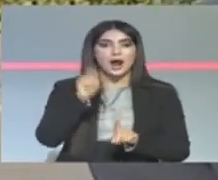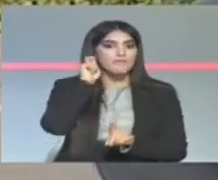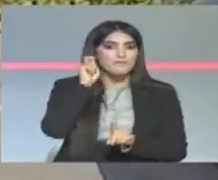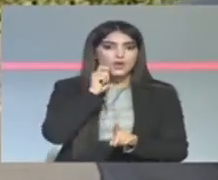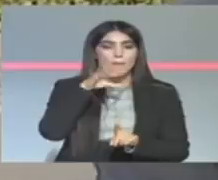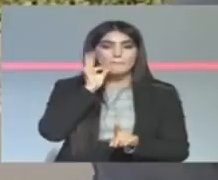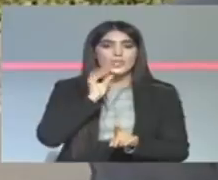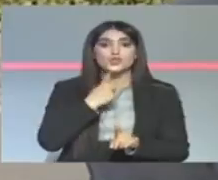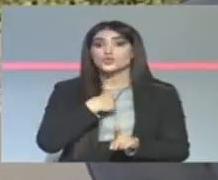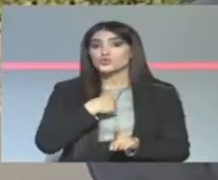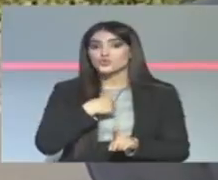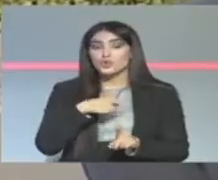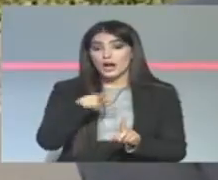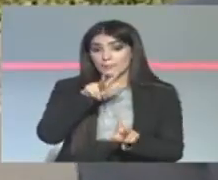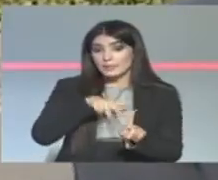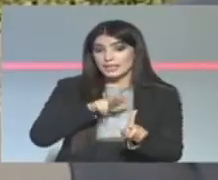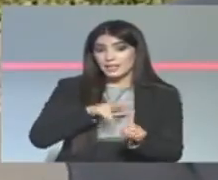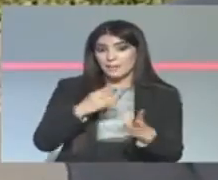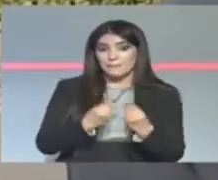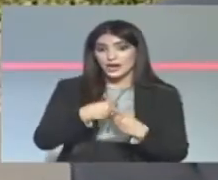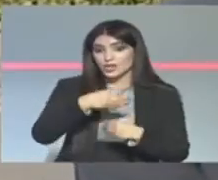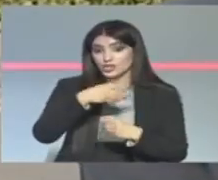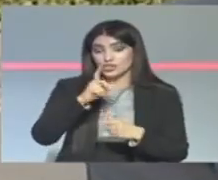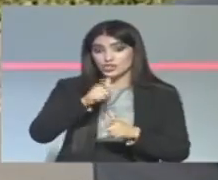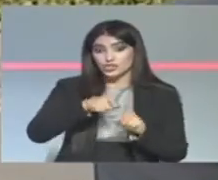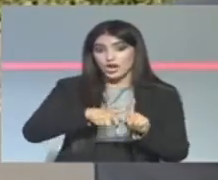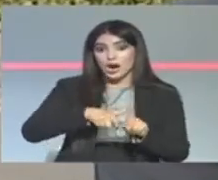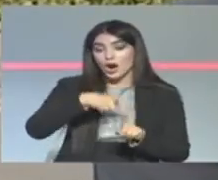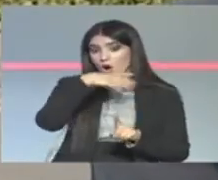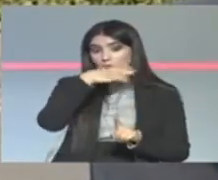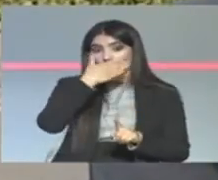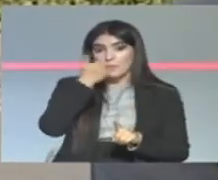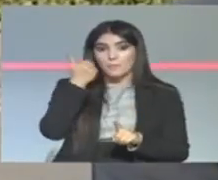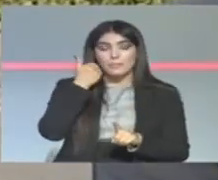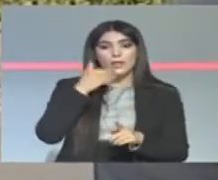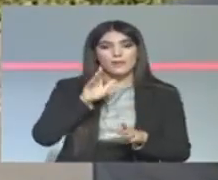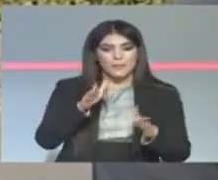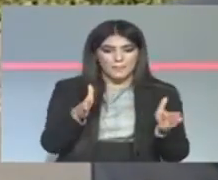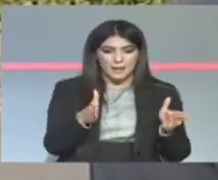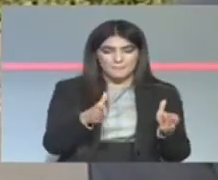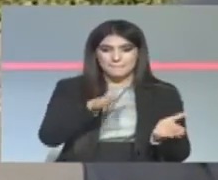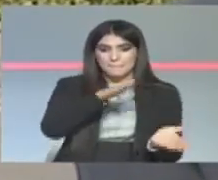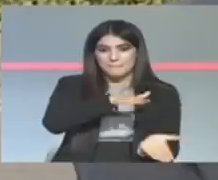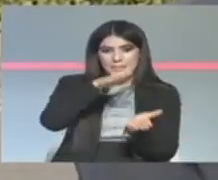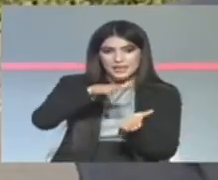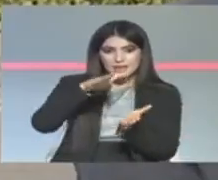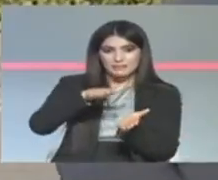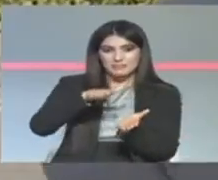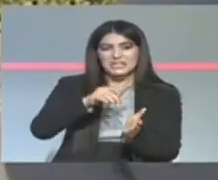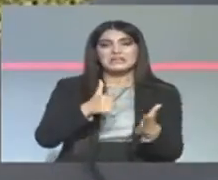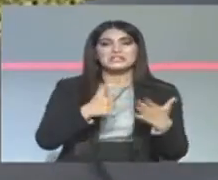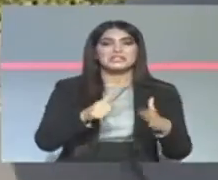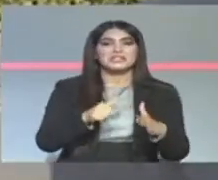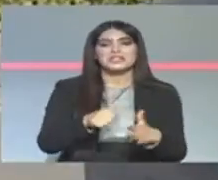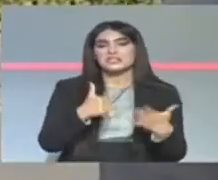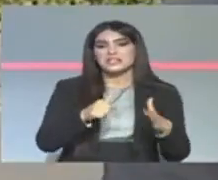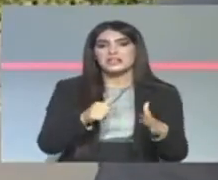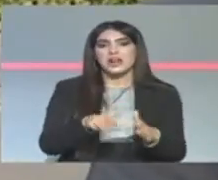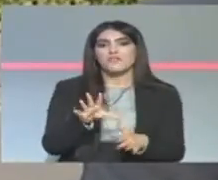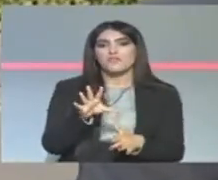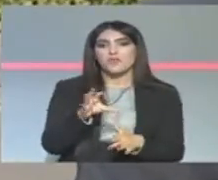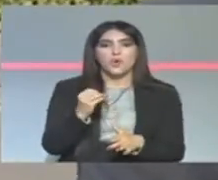واجواء الاتزام المؤشر ما قلنا الكميه محدوده معنا تتعدى خمسمائه